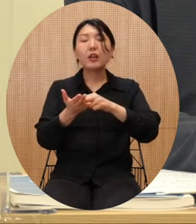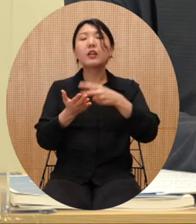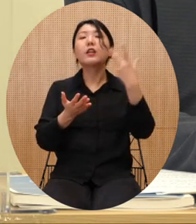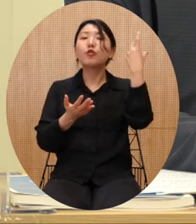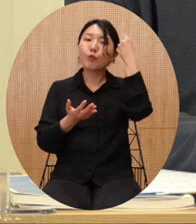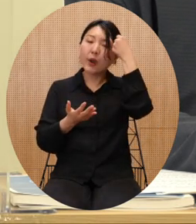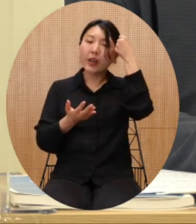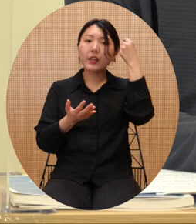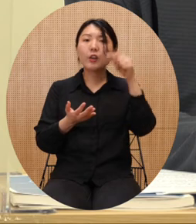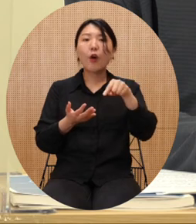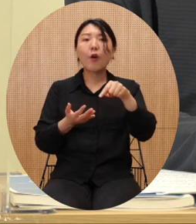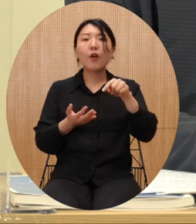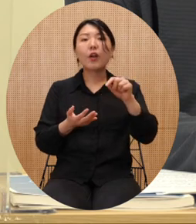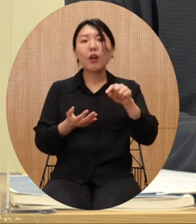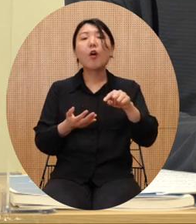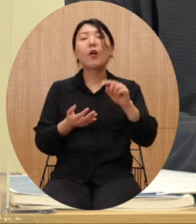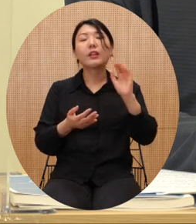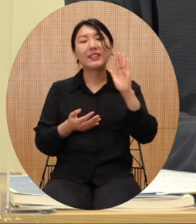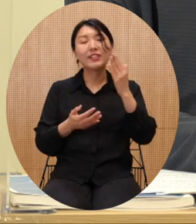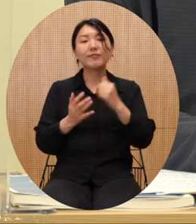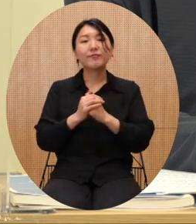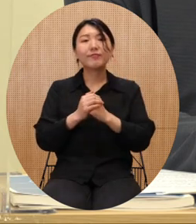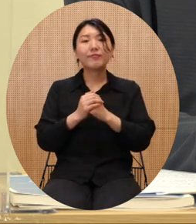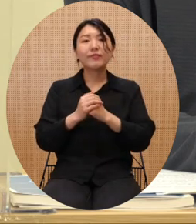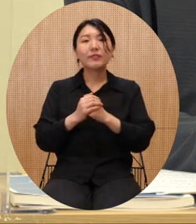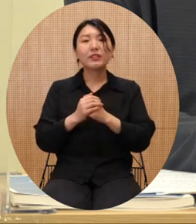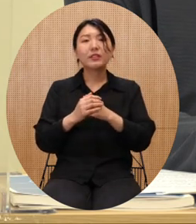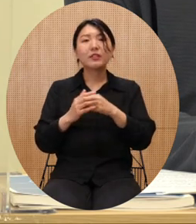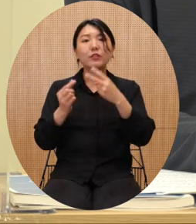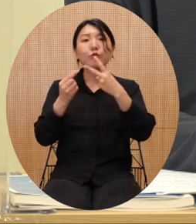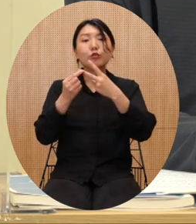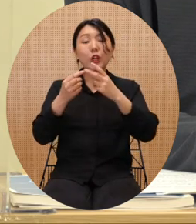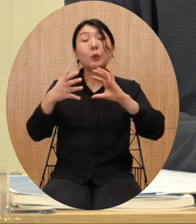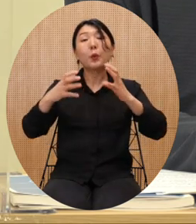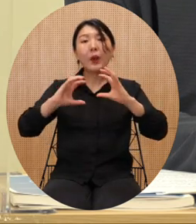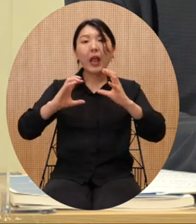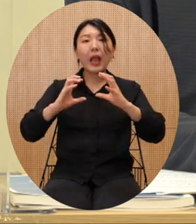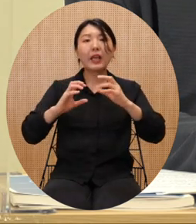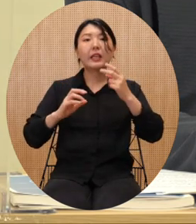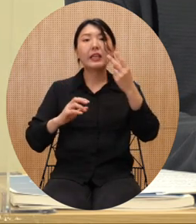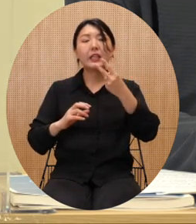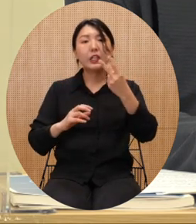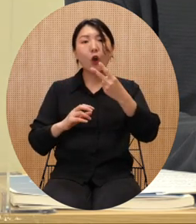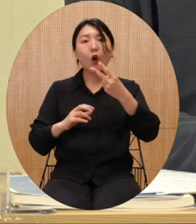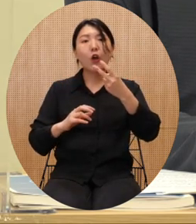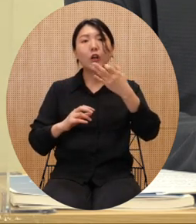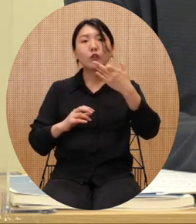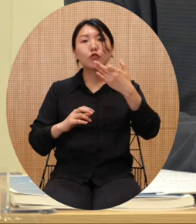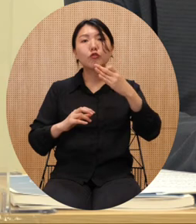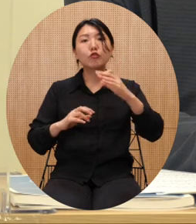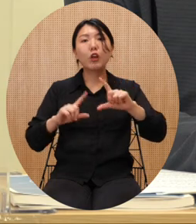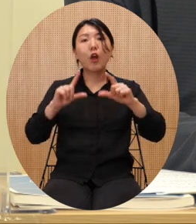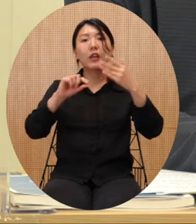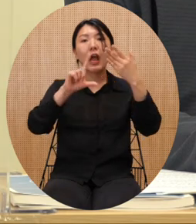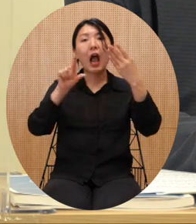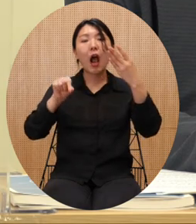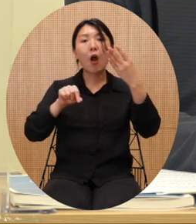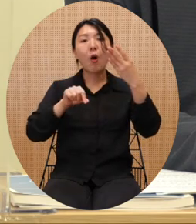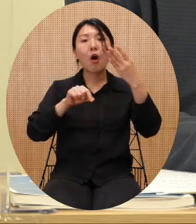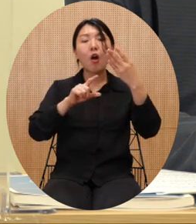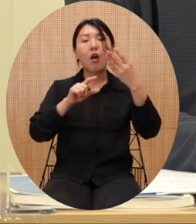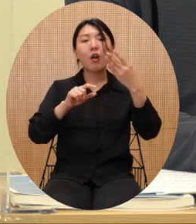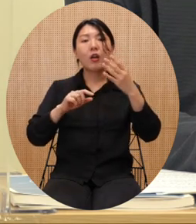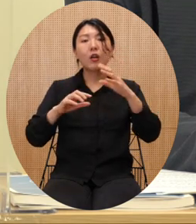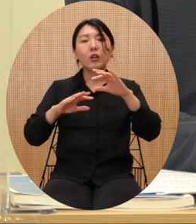한번 상기시키는 그런 계기가 됐었고요. 그리고 이제 두 번째 토론회는 2019년